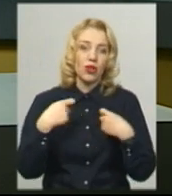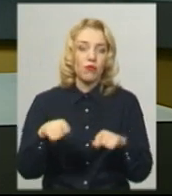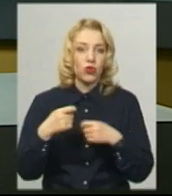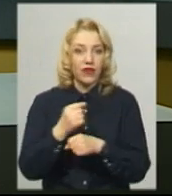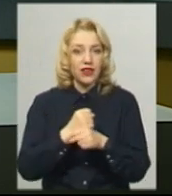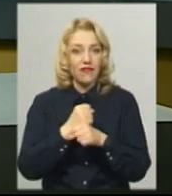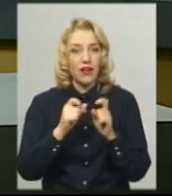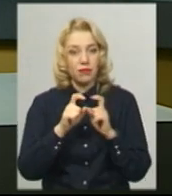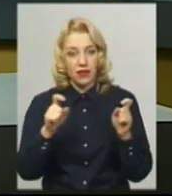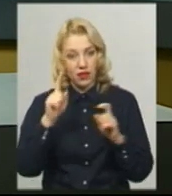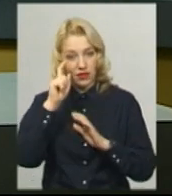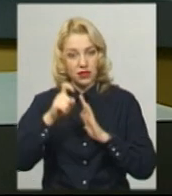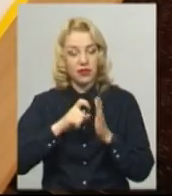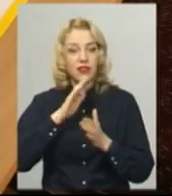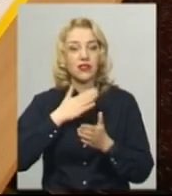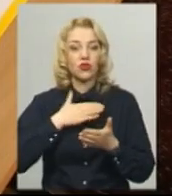Анастасія Збродова.